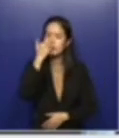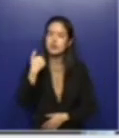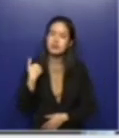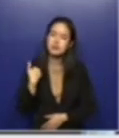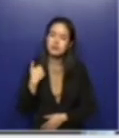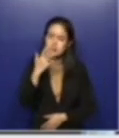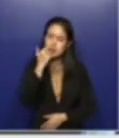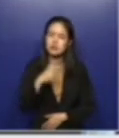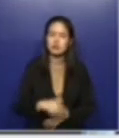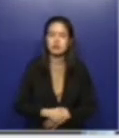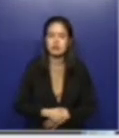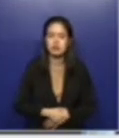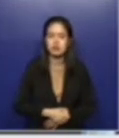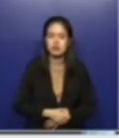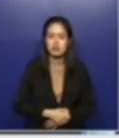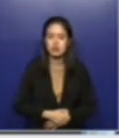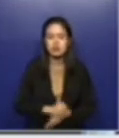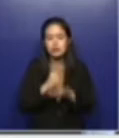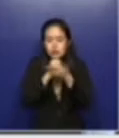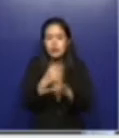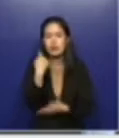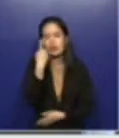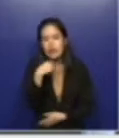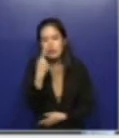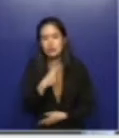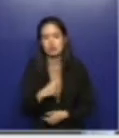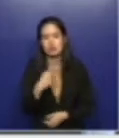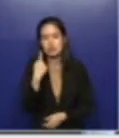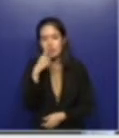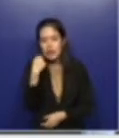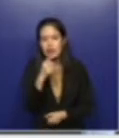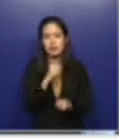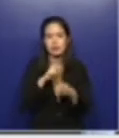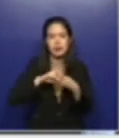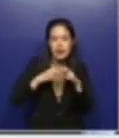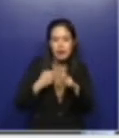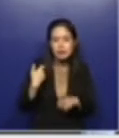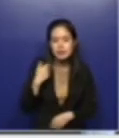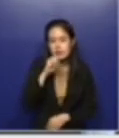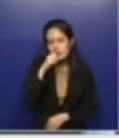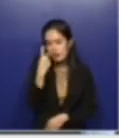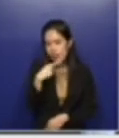กเนี่ยเยียวยาใครใครทำให้เกิดท่านประธานครับ